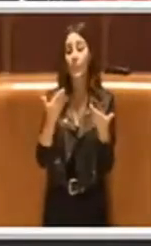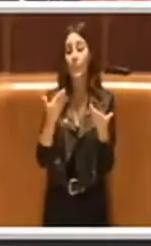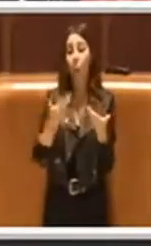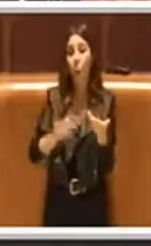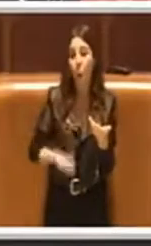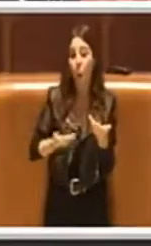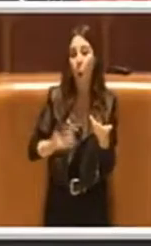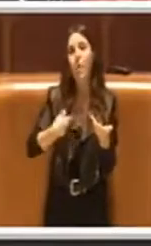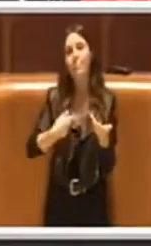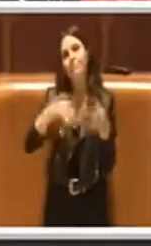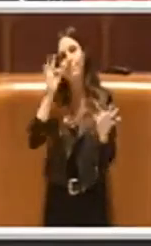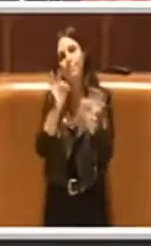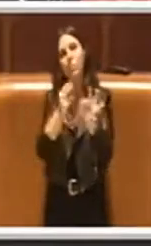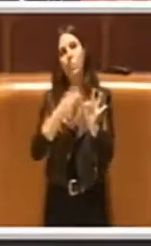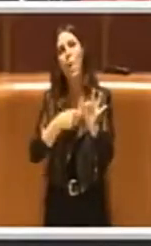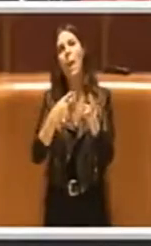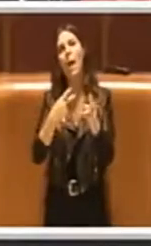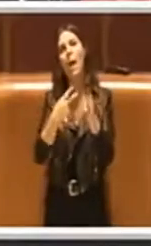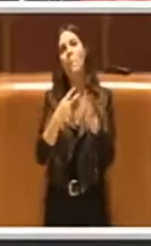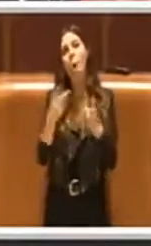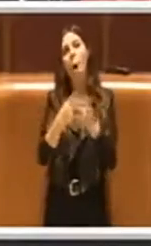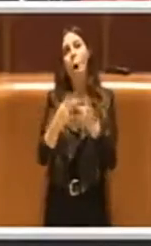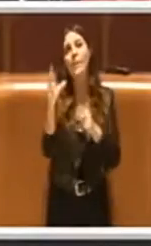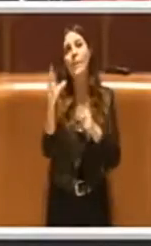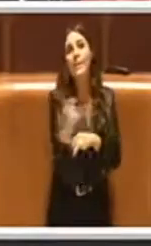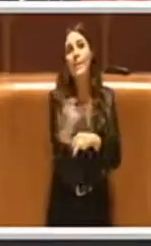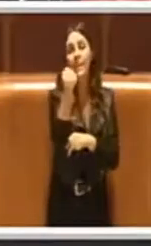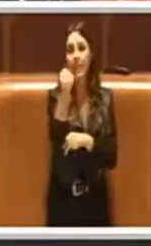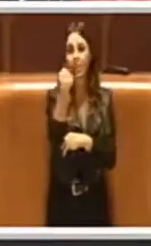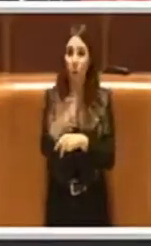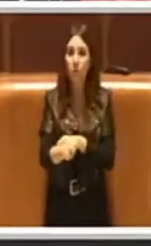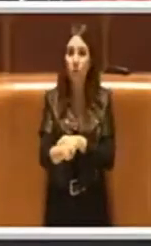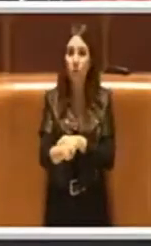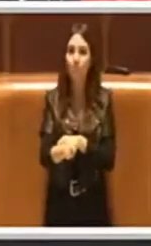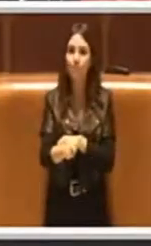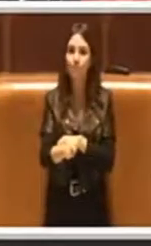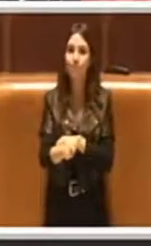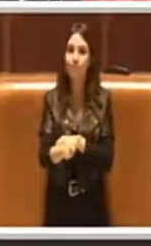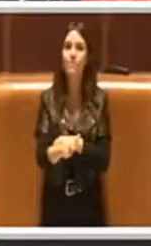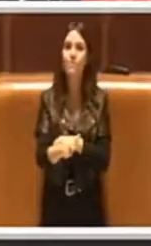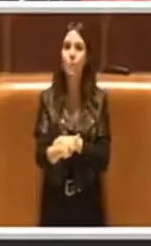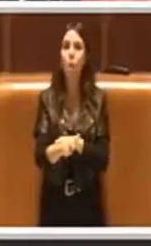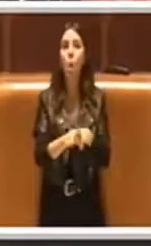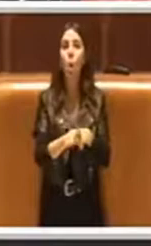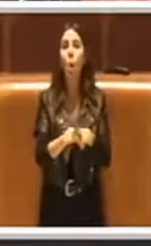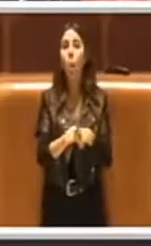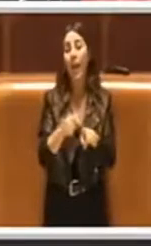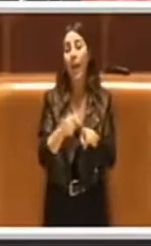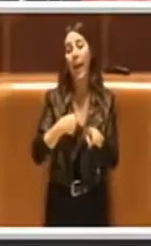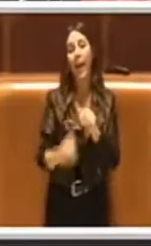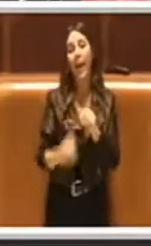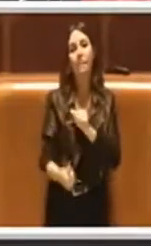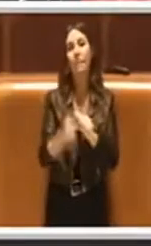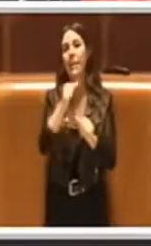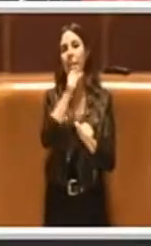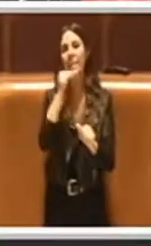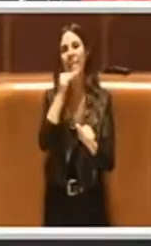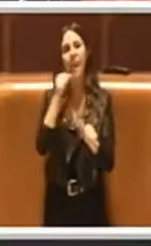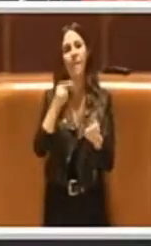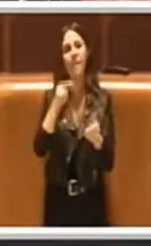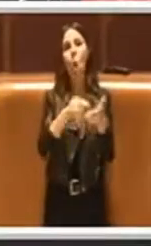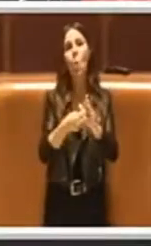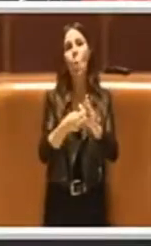trovando perché prima si fa pulizia sui conti di ama e poi